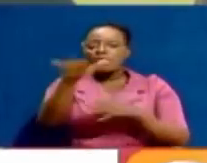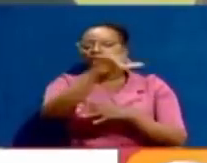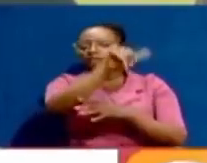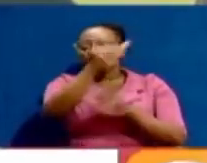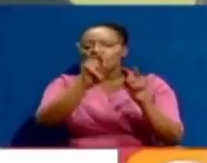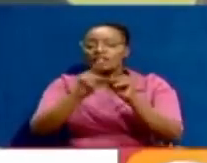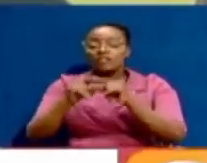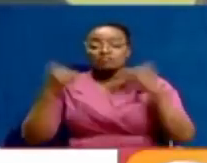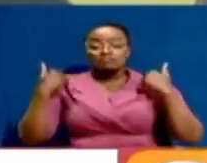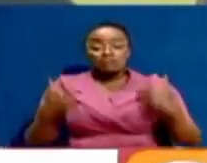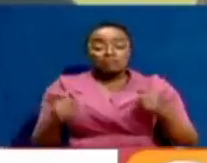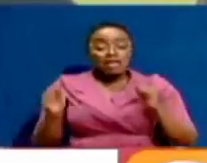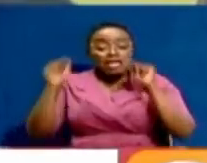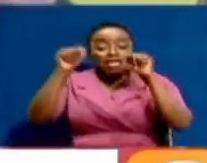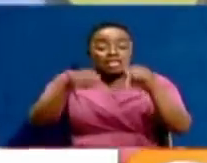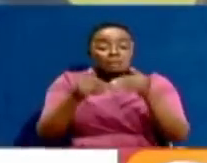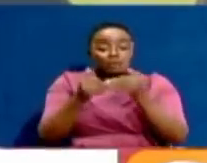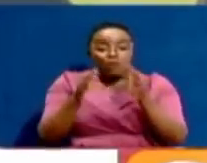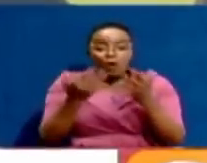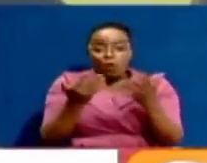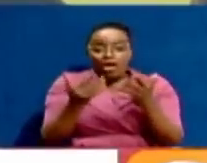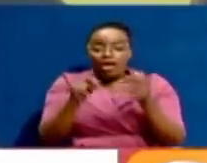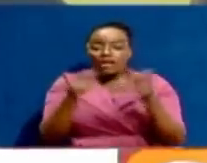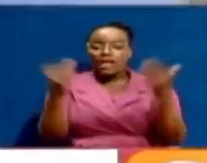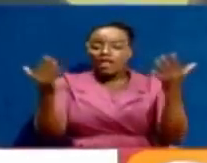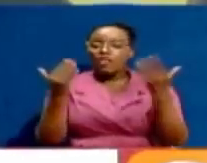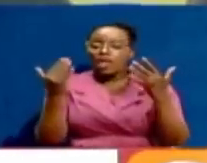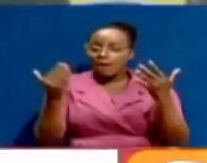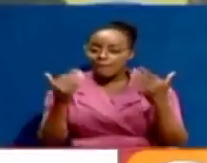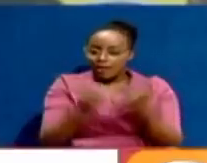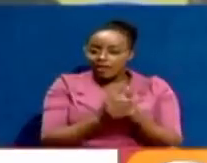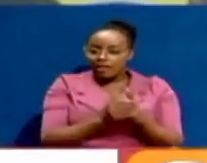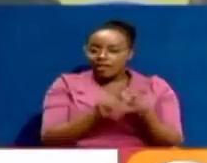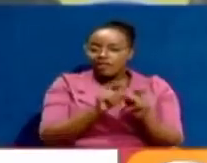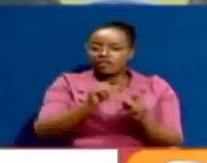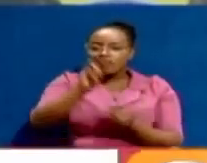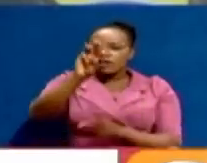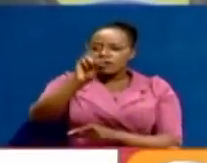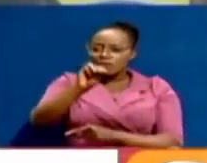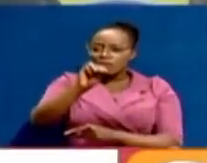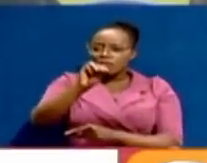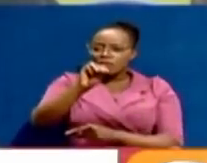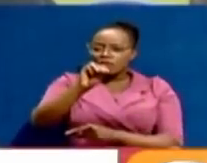hata zingine mimi mwenyewe nilikuja kufungua hapa Meru, hata hii ya